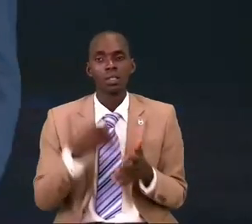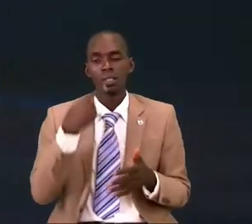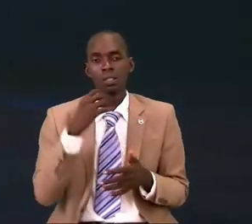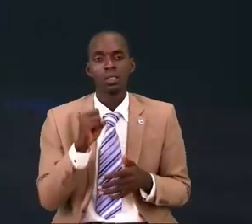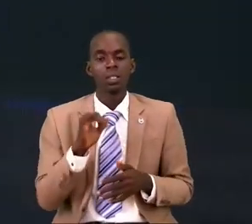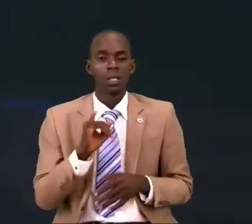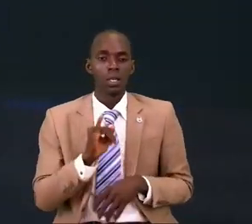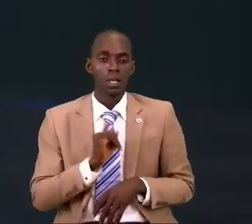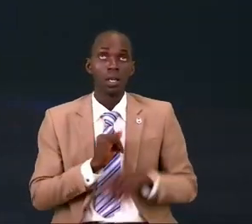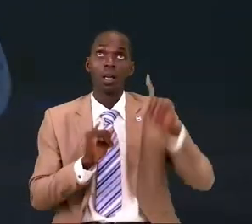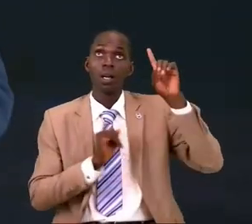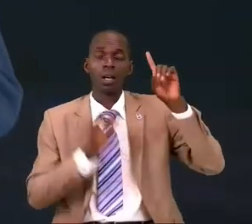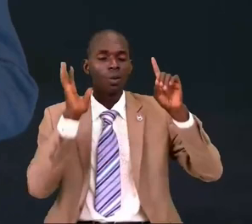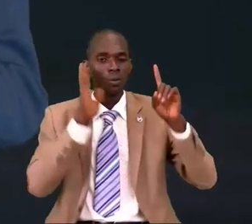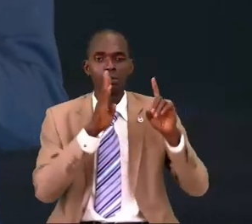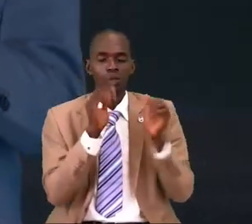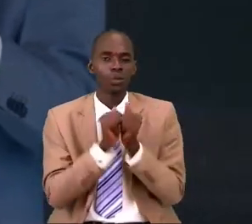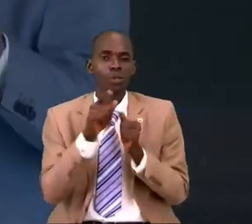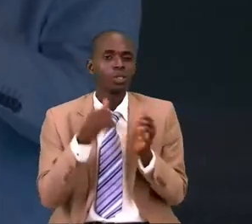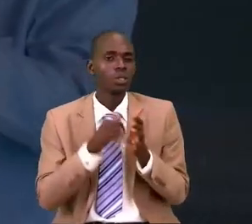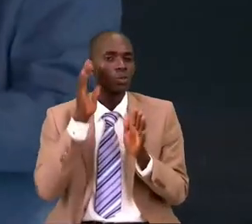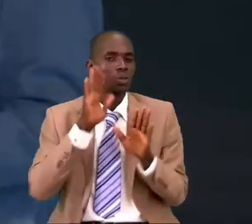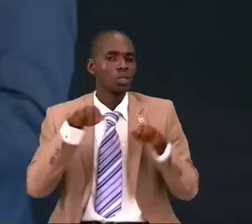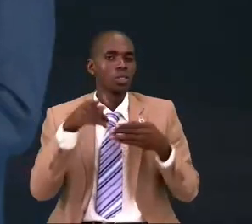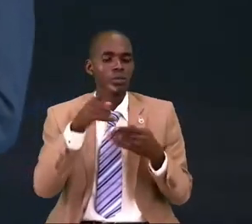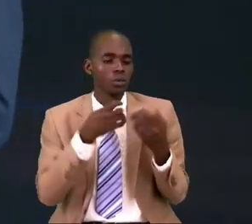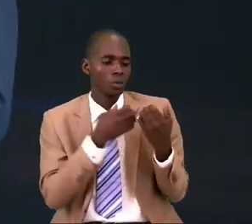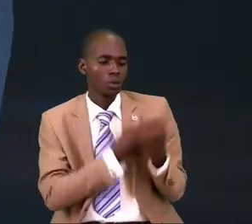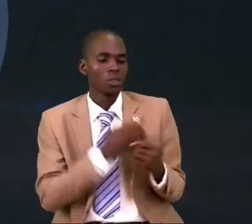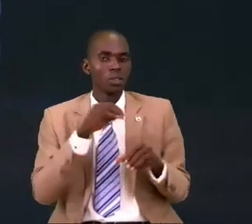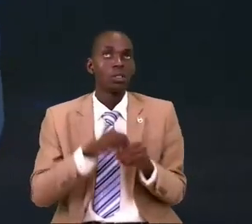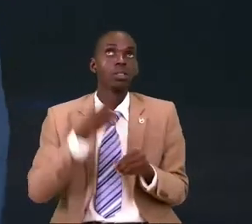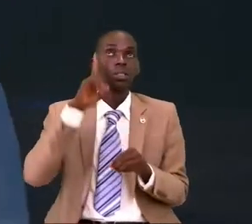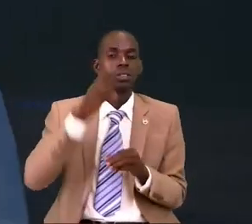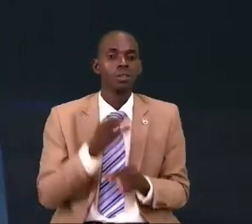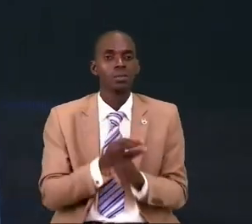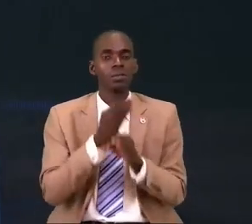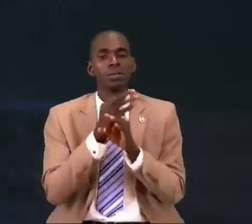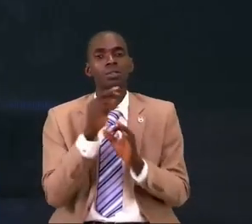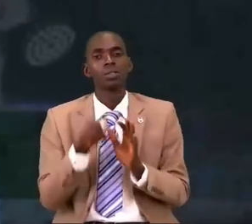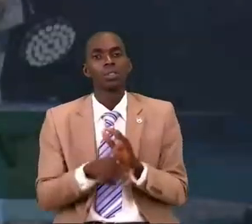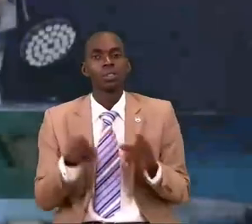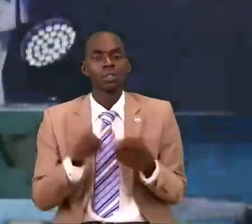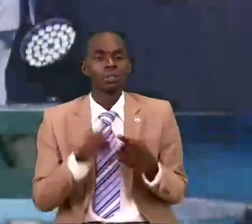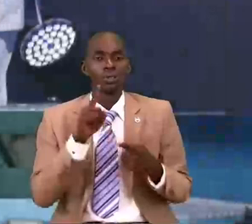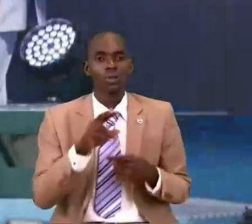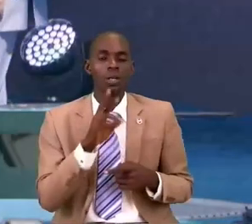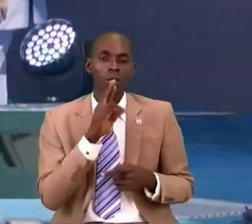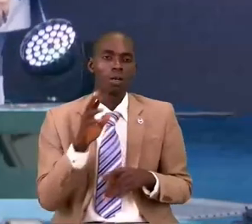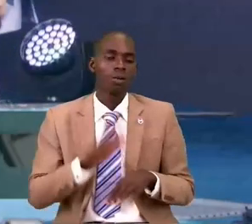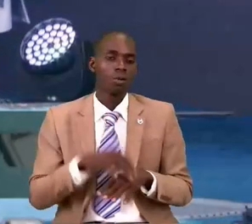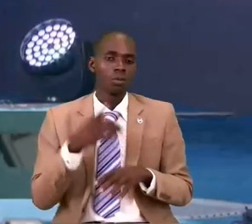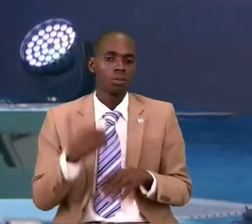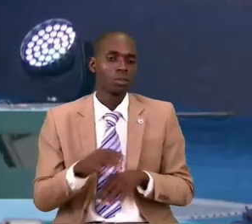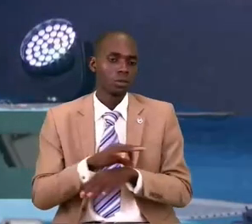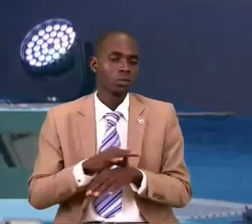fidélité. Comme tu es sur le terrain, il nous dit, ne t'ai-je pas donné cet ordre? Fortifie-toi